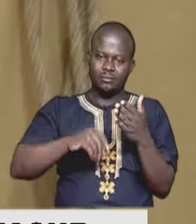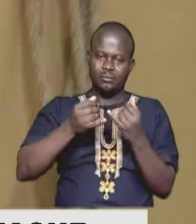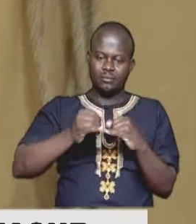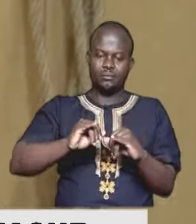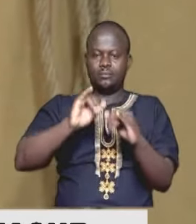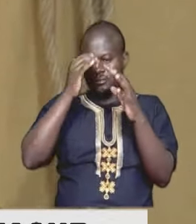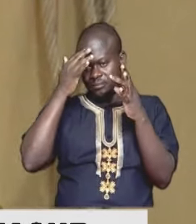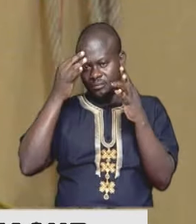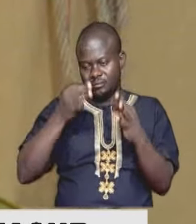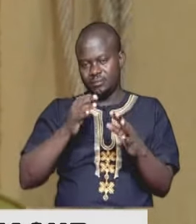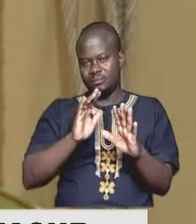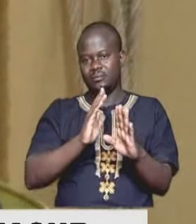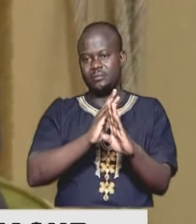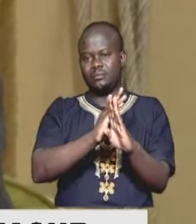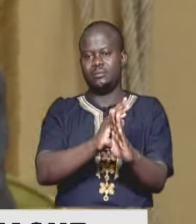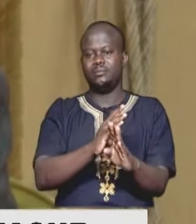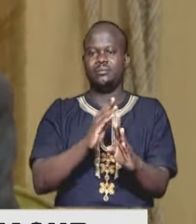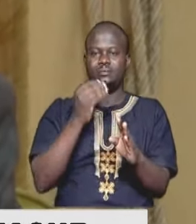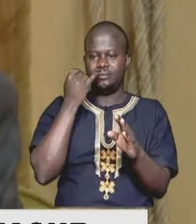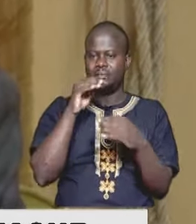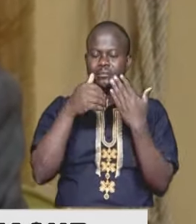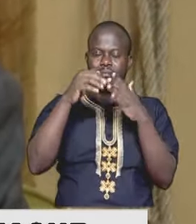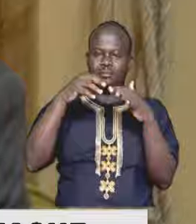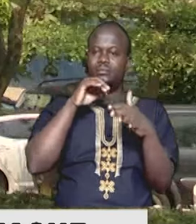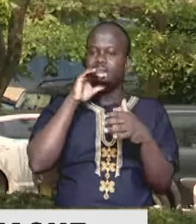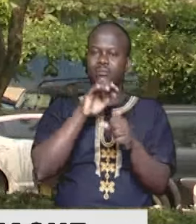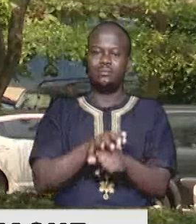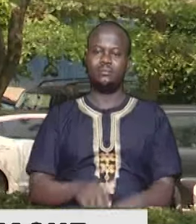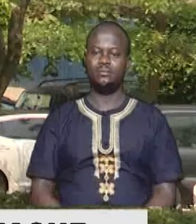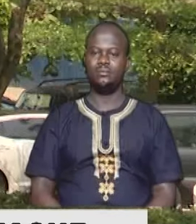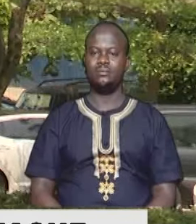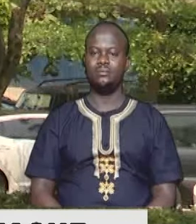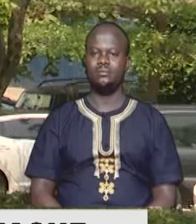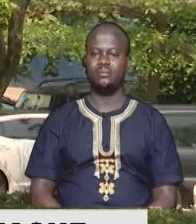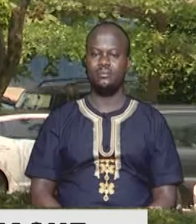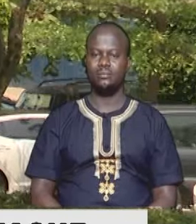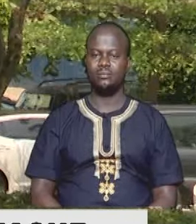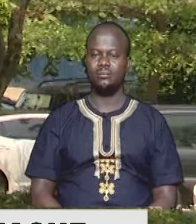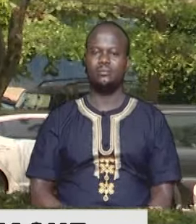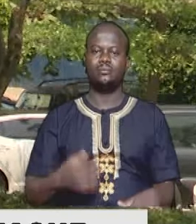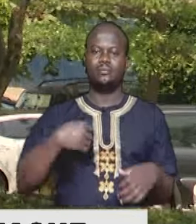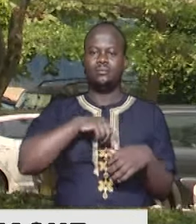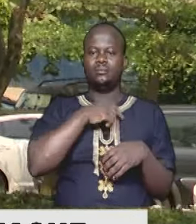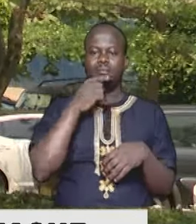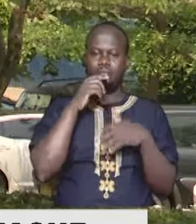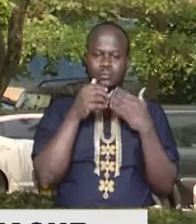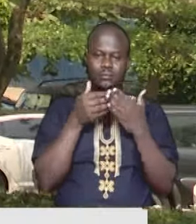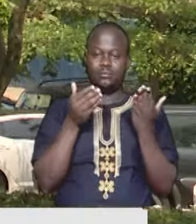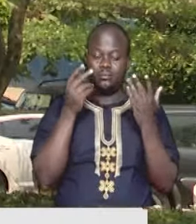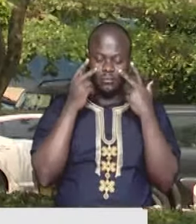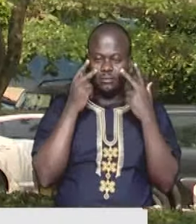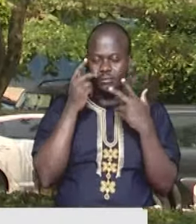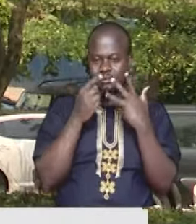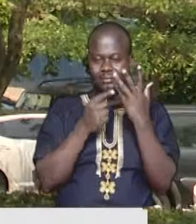bikorwa ingamba z'ubwirinzi nubwo imvura izaba idakanganye. Ni nko kwicara aya makuru nibasohotse ukareba ibyo